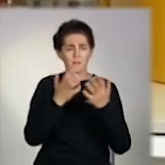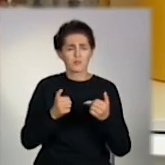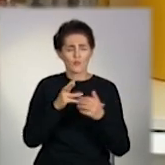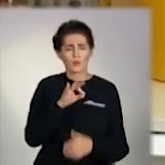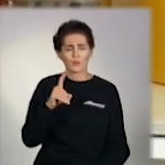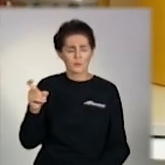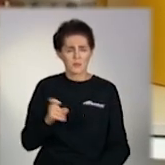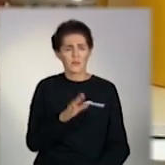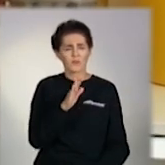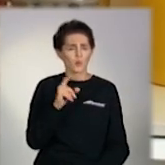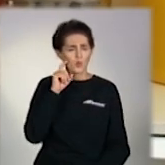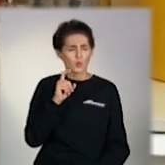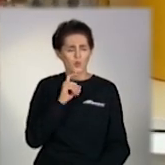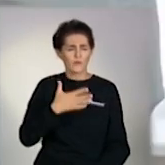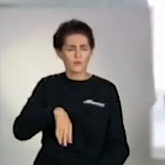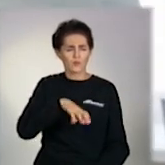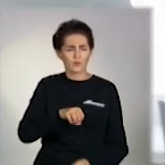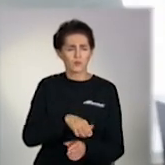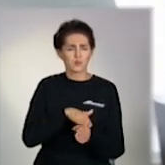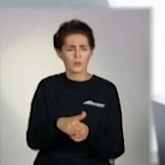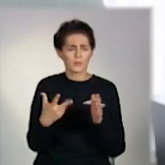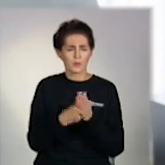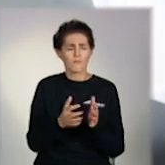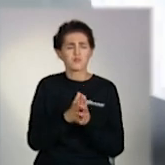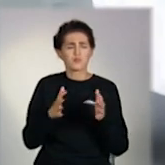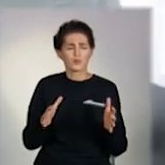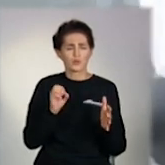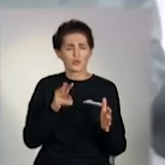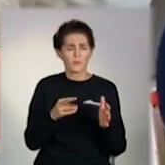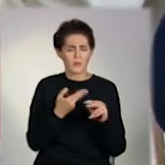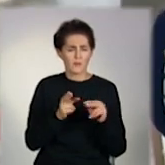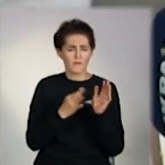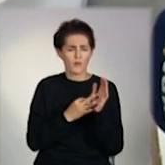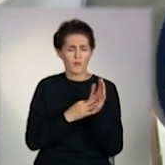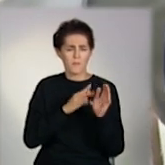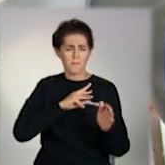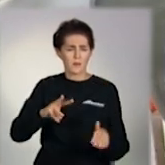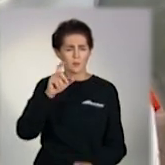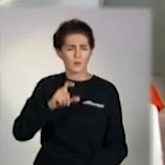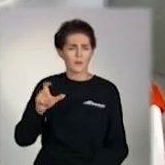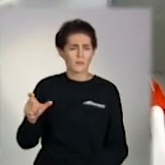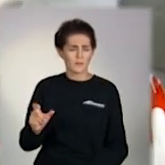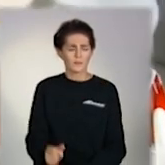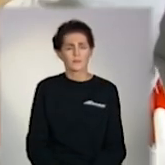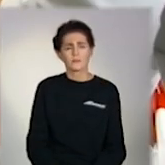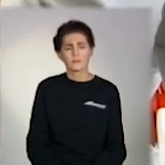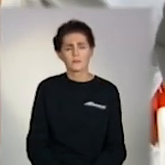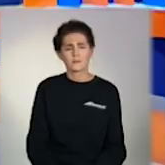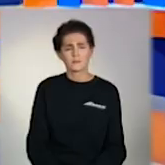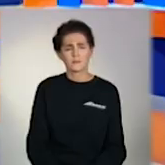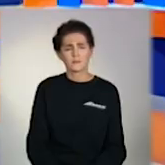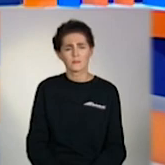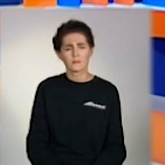МОЗ, Україні нині повністю імунізованих трохи більше 8 мільйонів громадян.